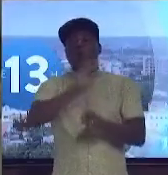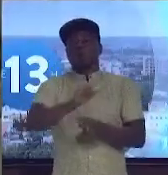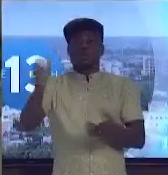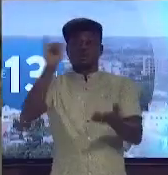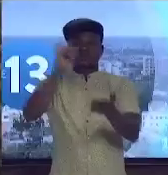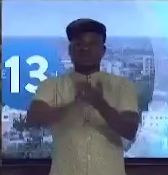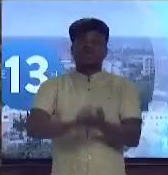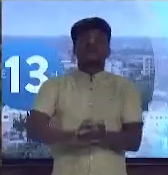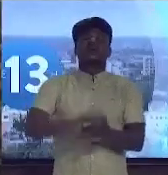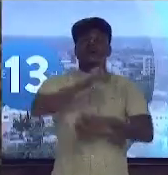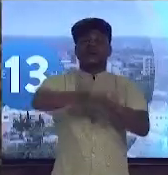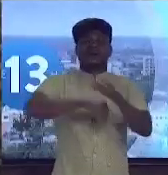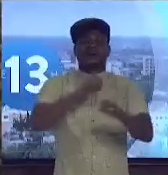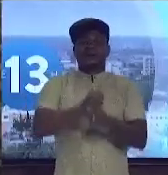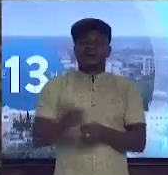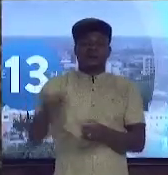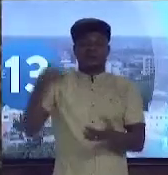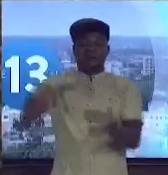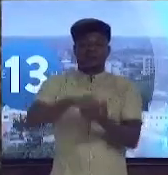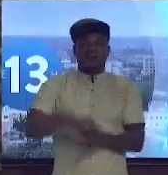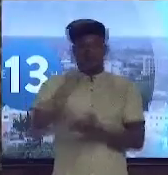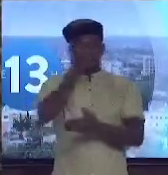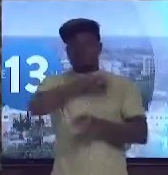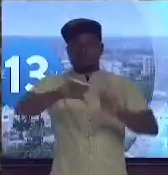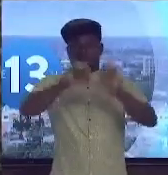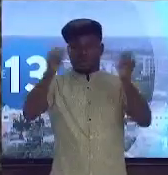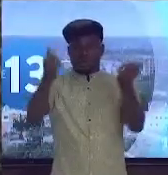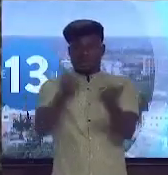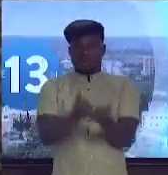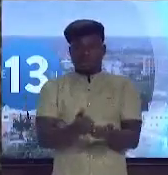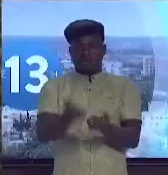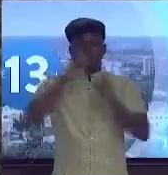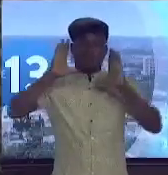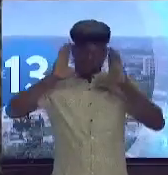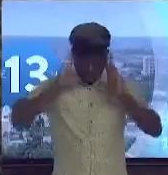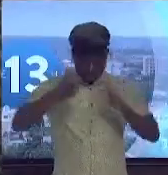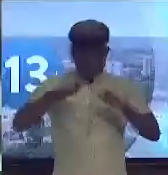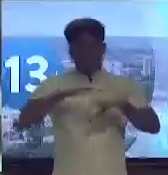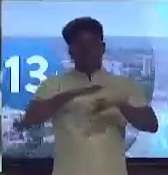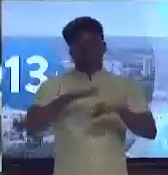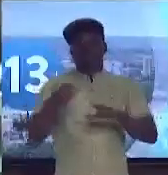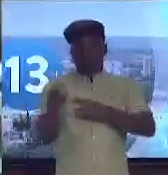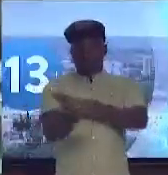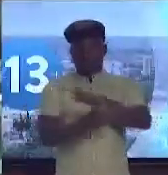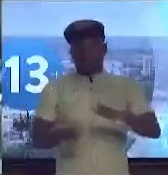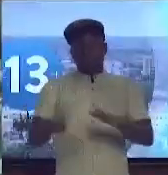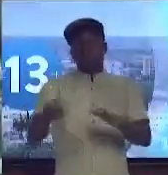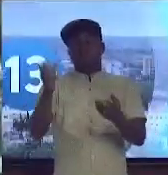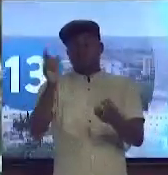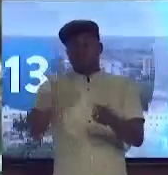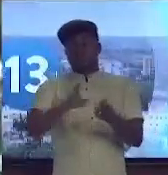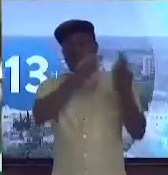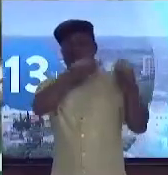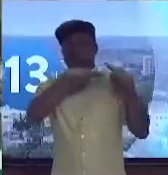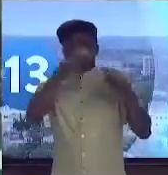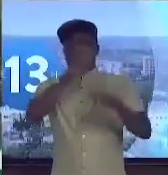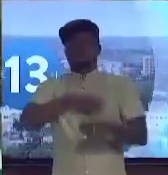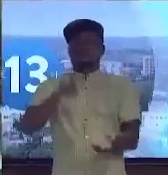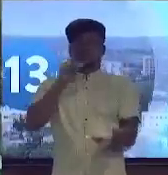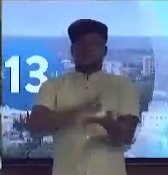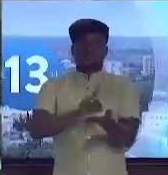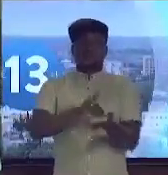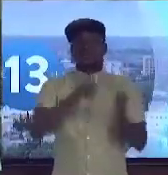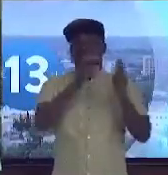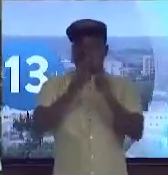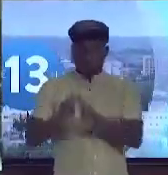encore, l'association Itiad Islami du Burkina sous la houlette de Dr Aboubakar Doucouré réunit les